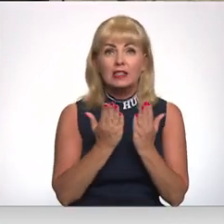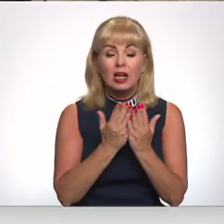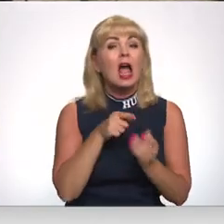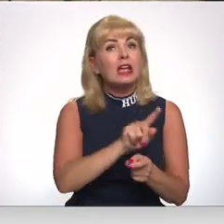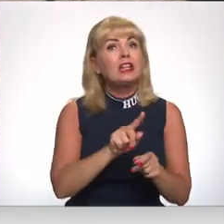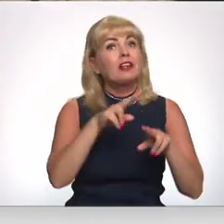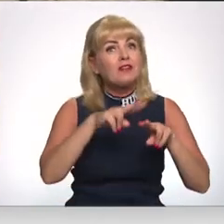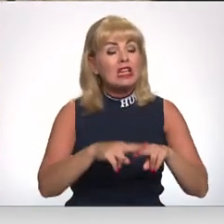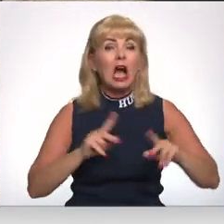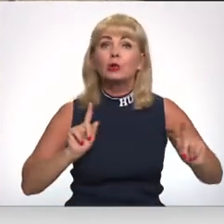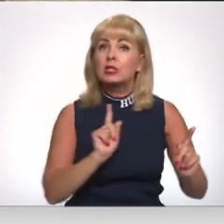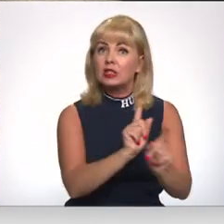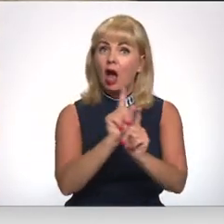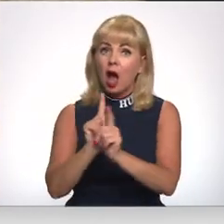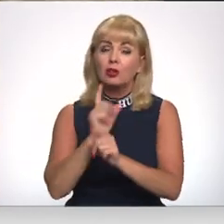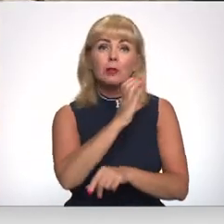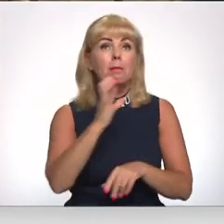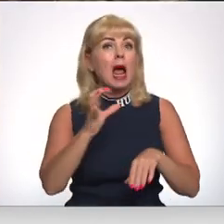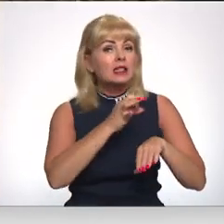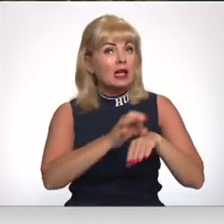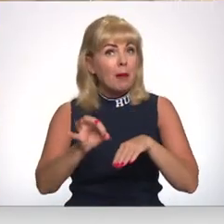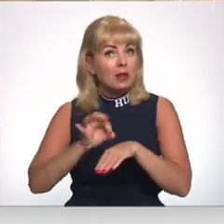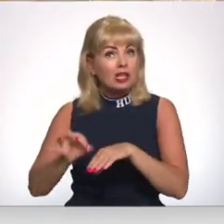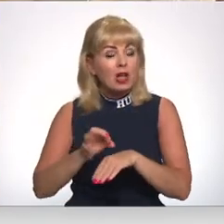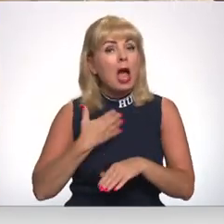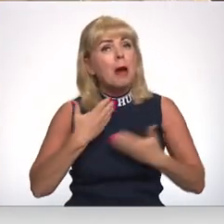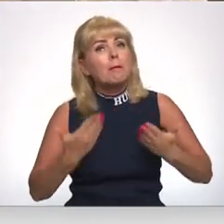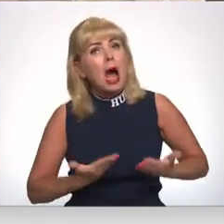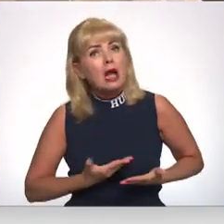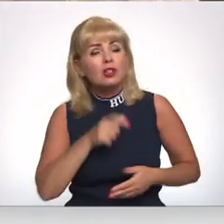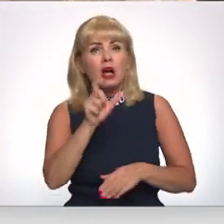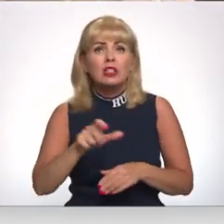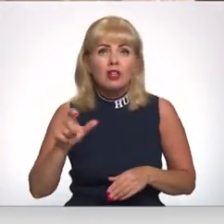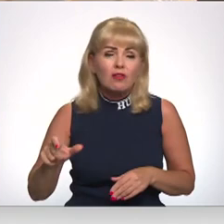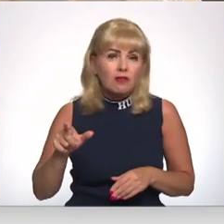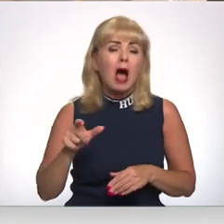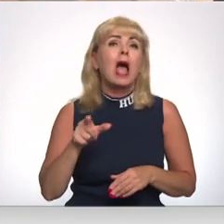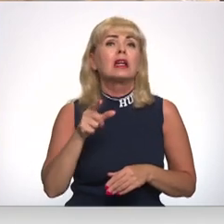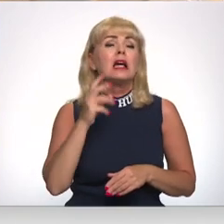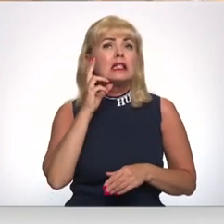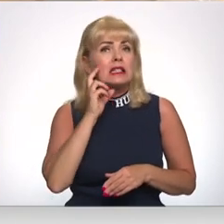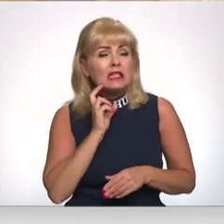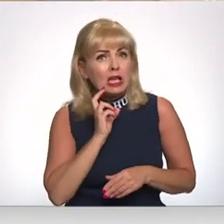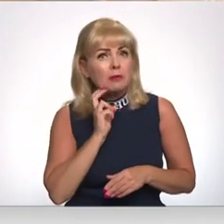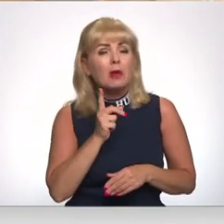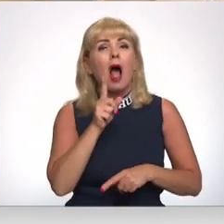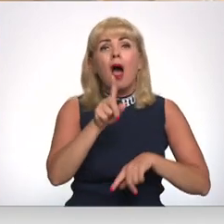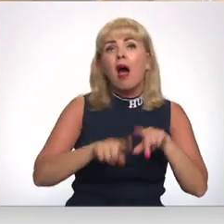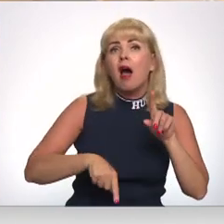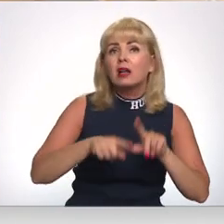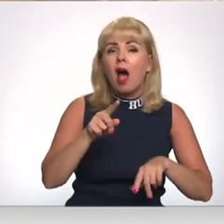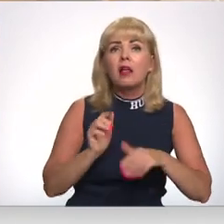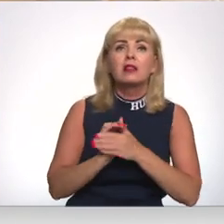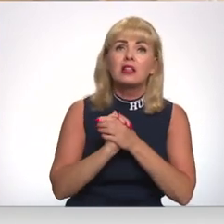vietu, kur satiekas PSRS represijas pārdzīvojušie sirmgalvji, viņu radi un draugi.